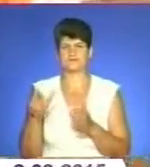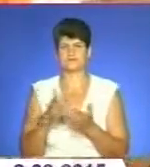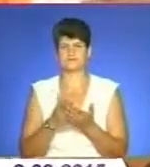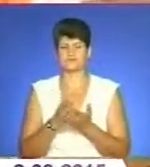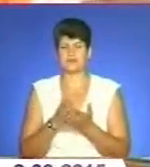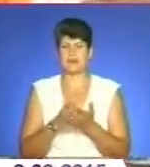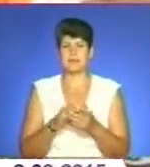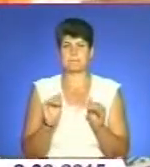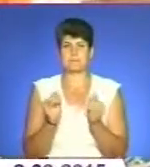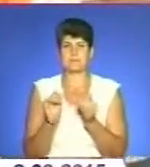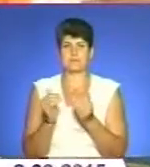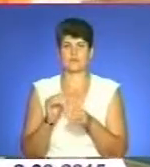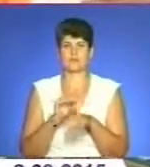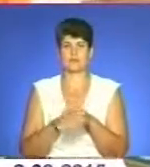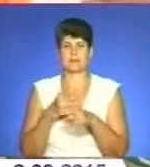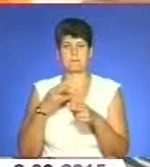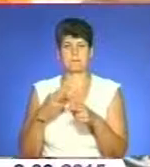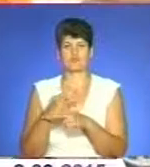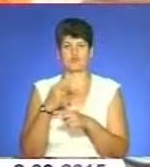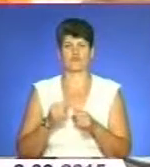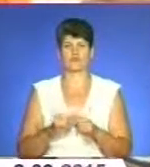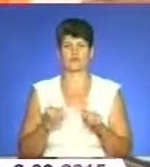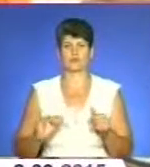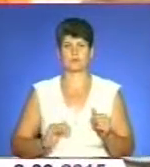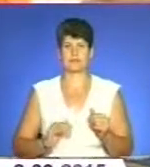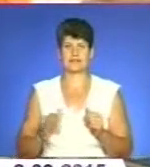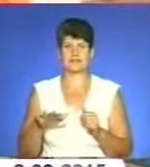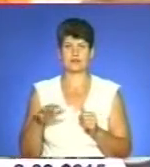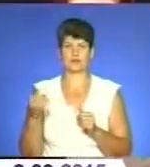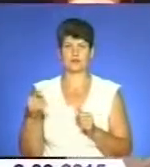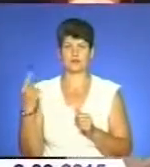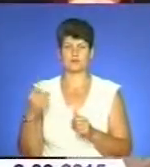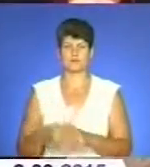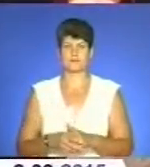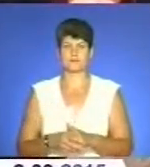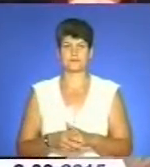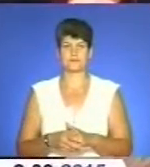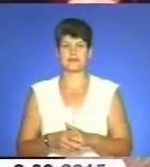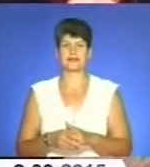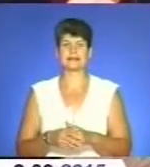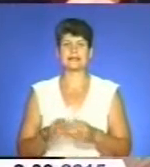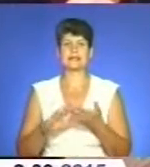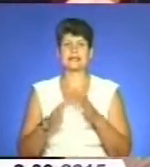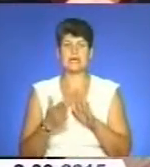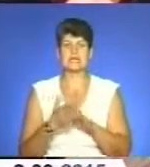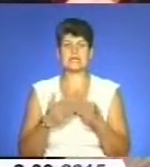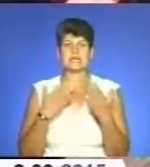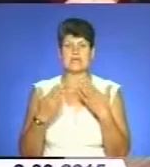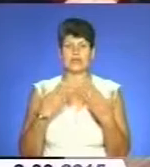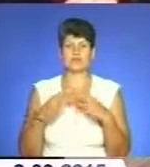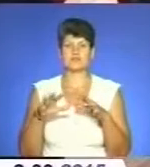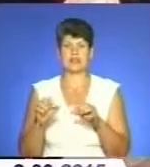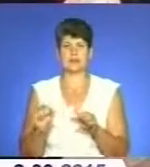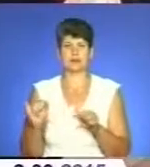ми мінімізуємо фактор перешкод в розвитку бізнесу на території Тернопільської області. Налагодити діалог між владою та бізнесом